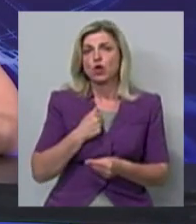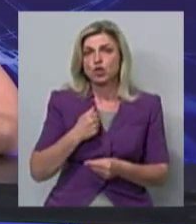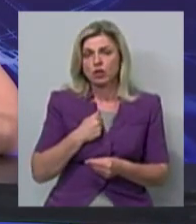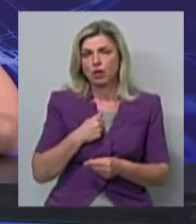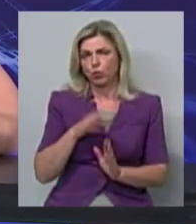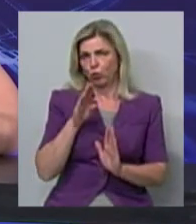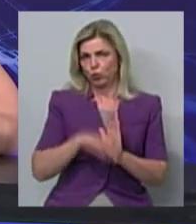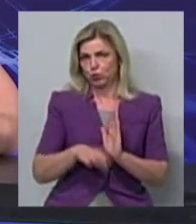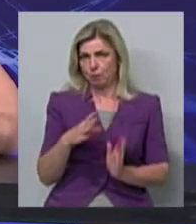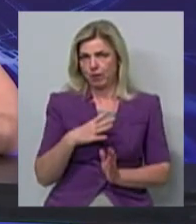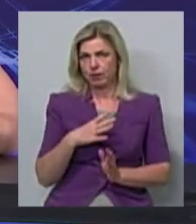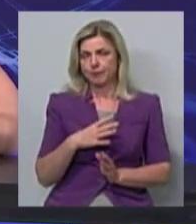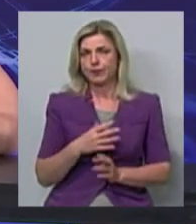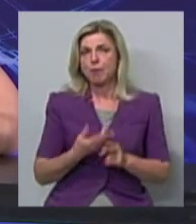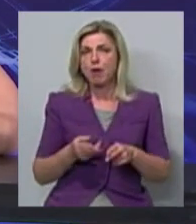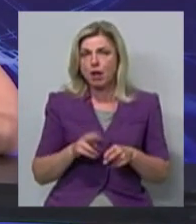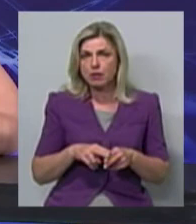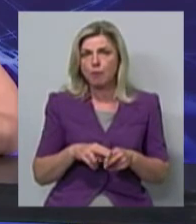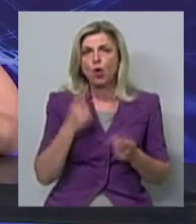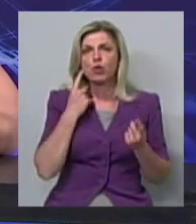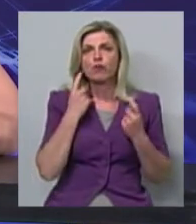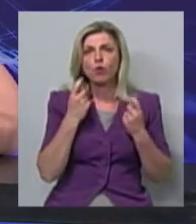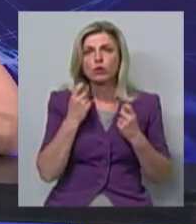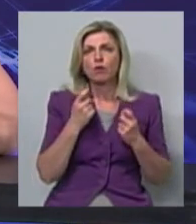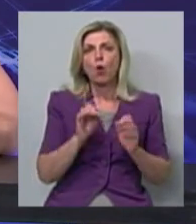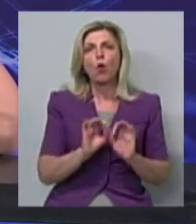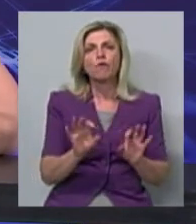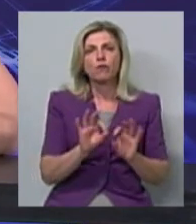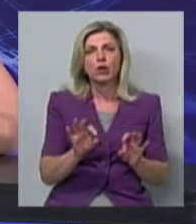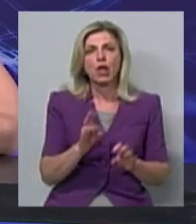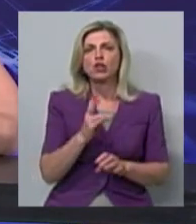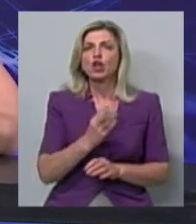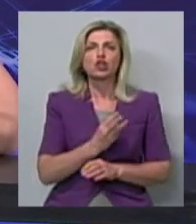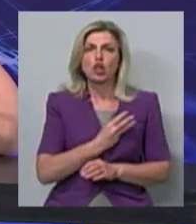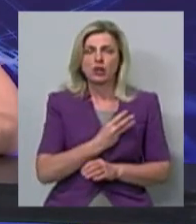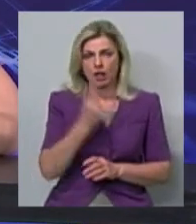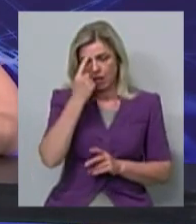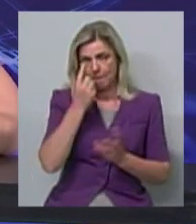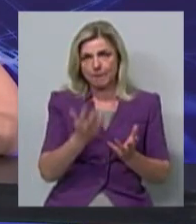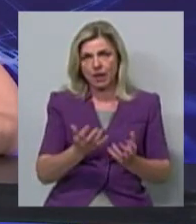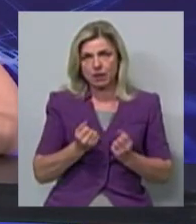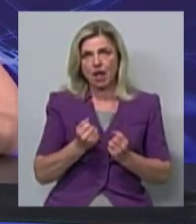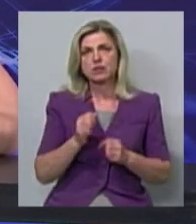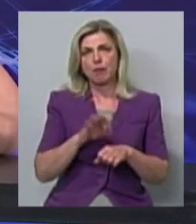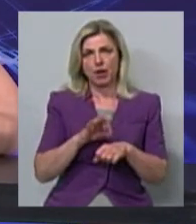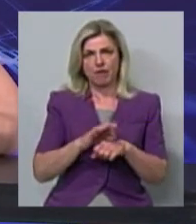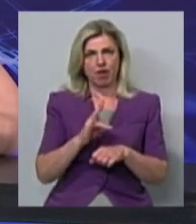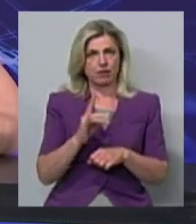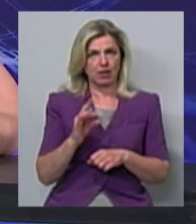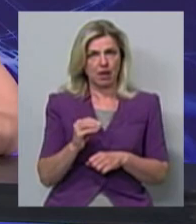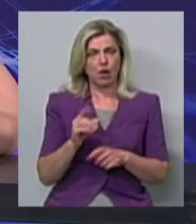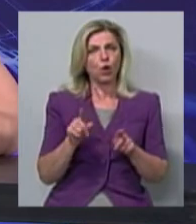привело. Вот, поэтому информированы, опять-таки, это нежелание принять заболевание, тут тоже психолог должен быть в такой